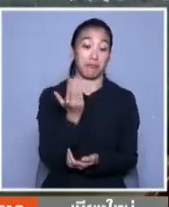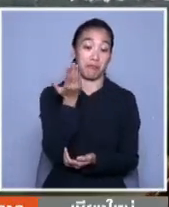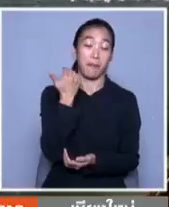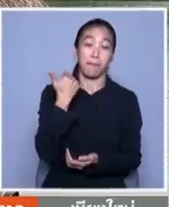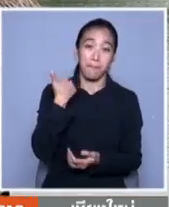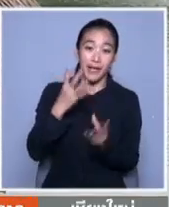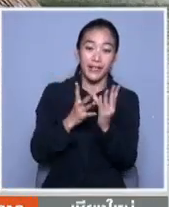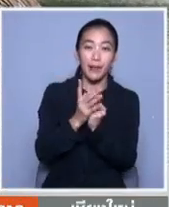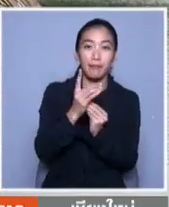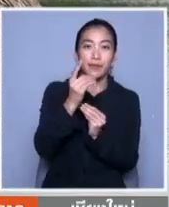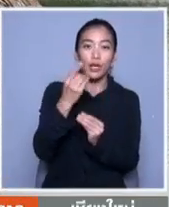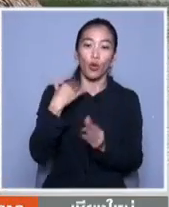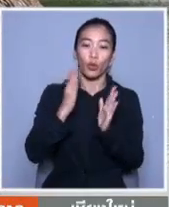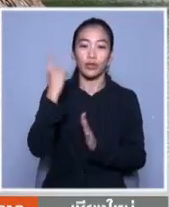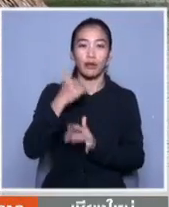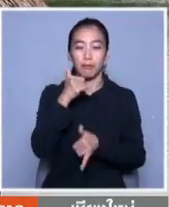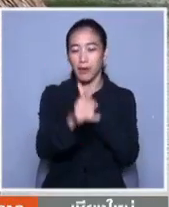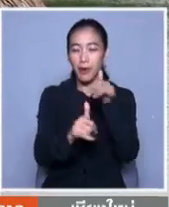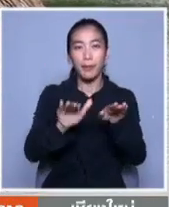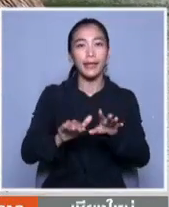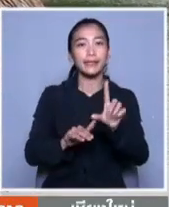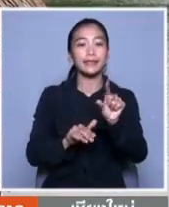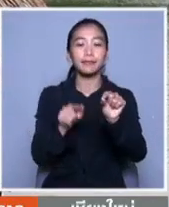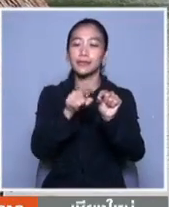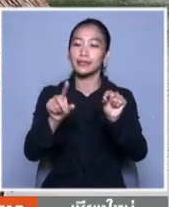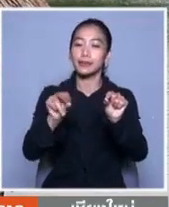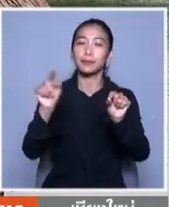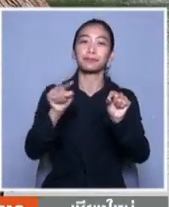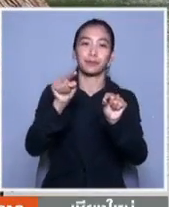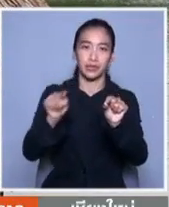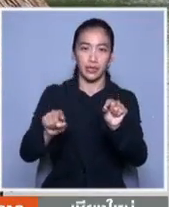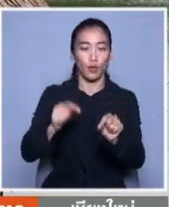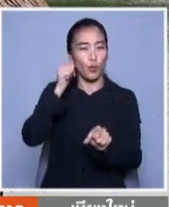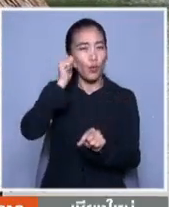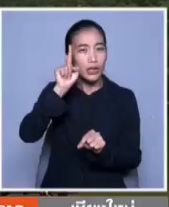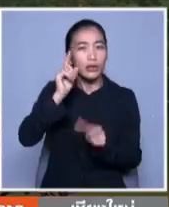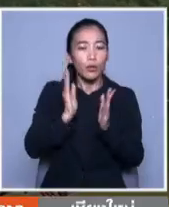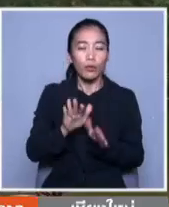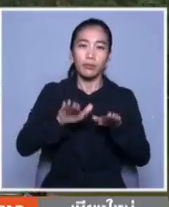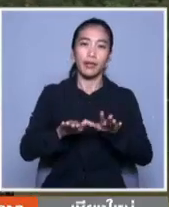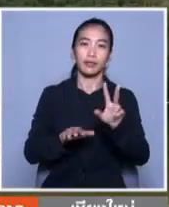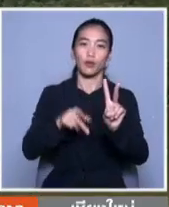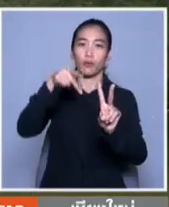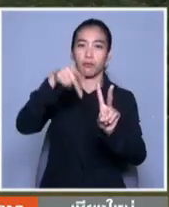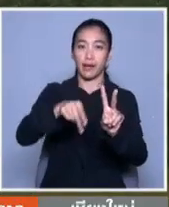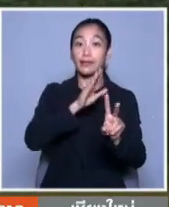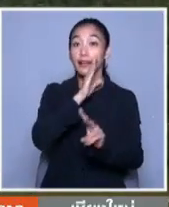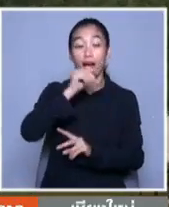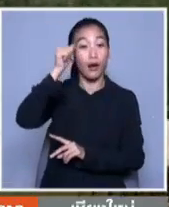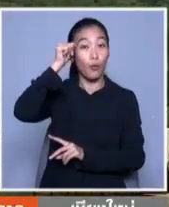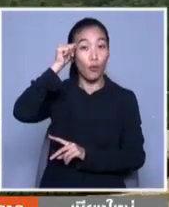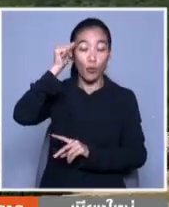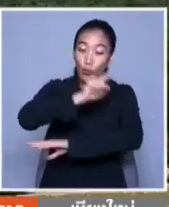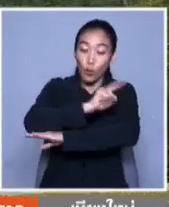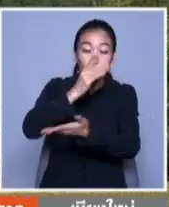ขึ้นร้อยละ 20-30 นะคะเฉลี่ยอยู่ที่วันละประมาณ 2,000 คนถ้าหากว่าเป็นวันหยุดเสาร์อาทิตย์ปรากฏว่านักท่องเ